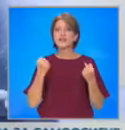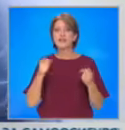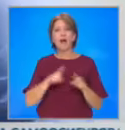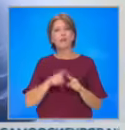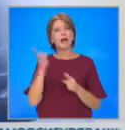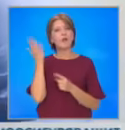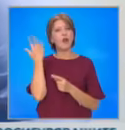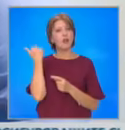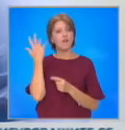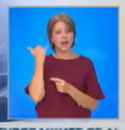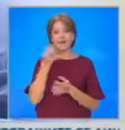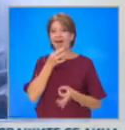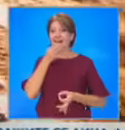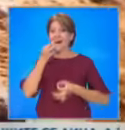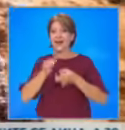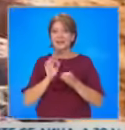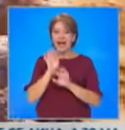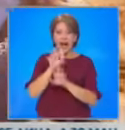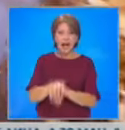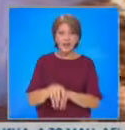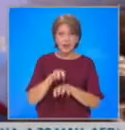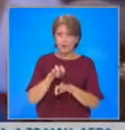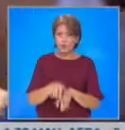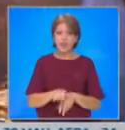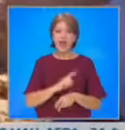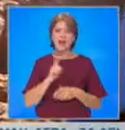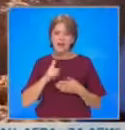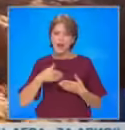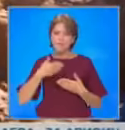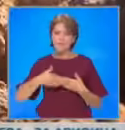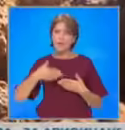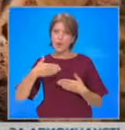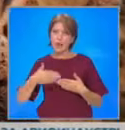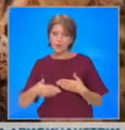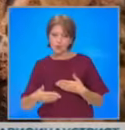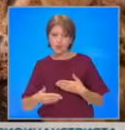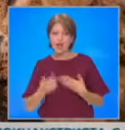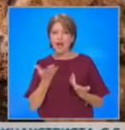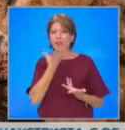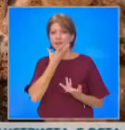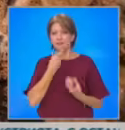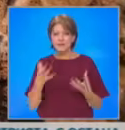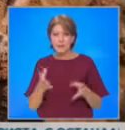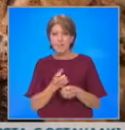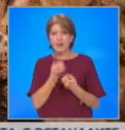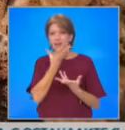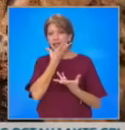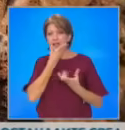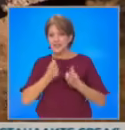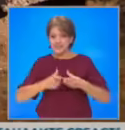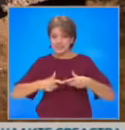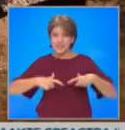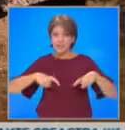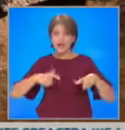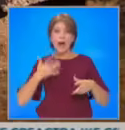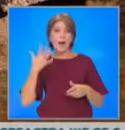И разказът на археолозите не е просто за поредното селище от халколита, в което намират красиви керамични съдове, а за представители